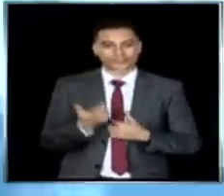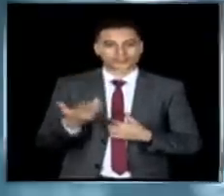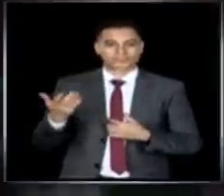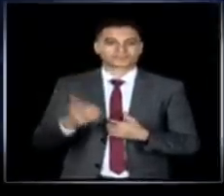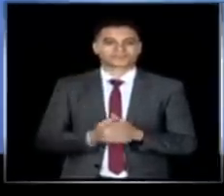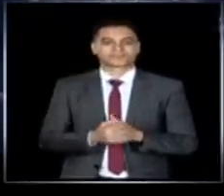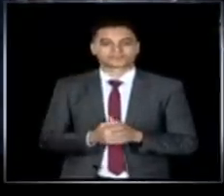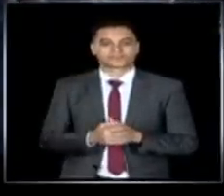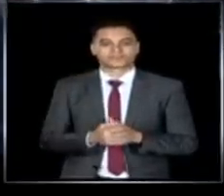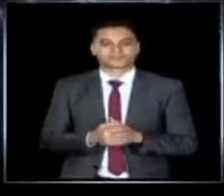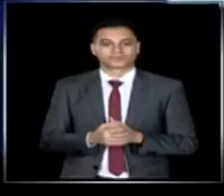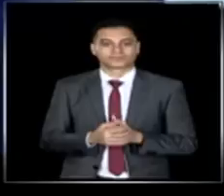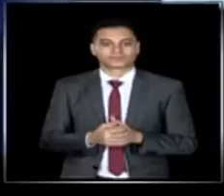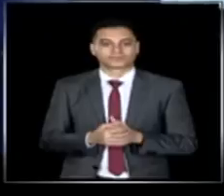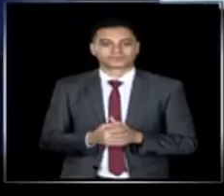شمس.